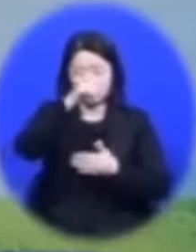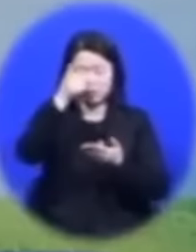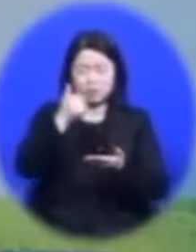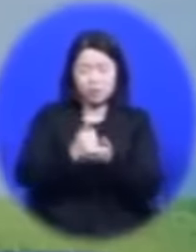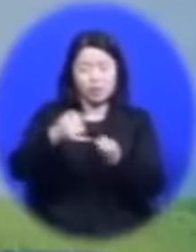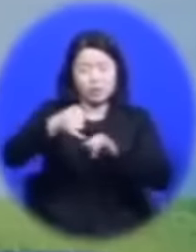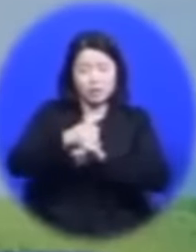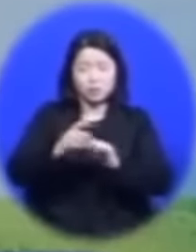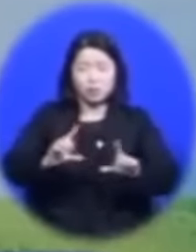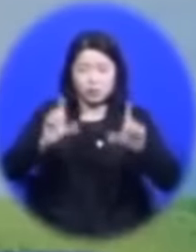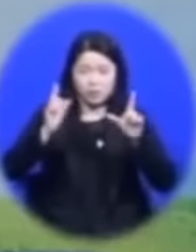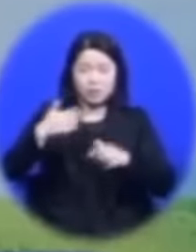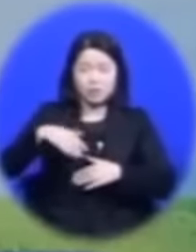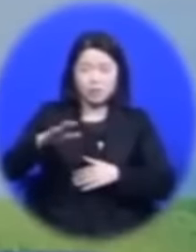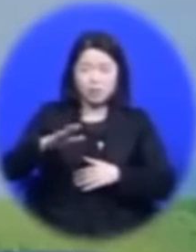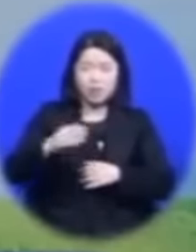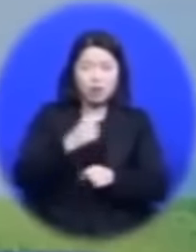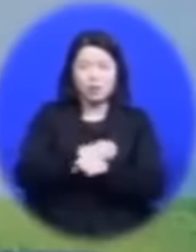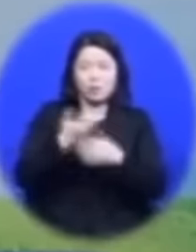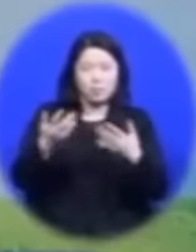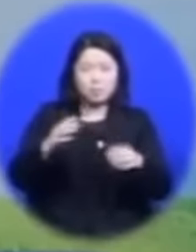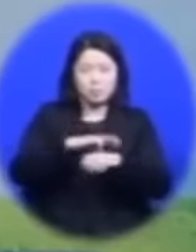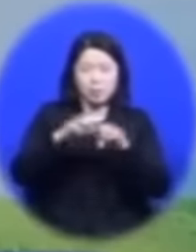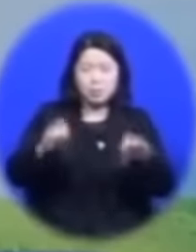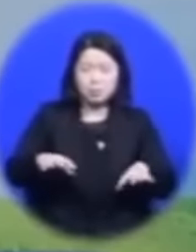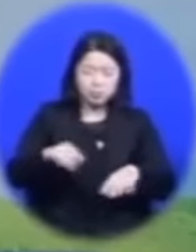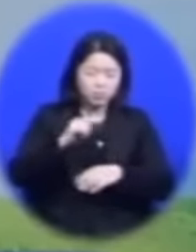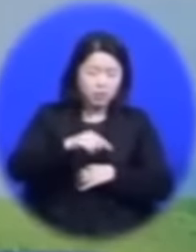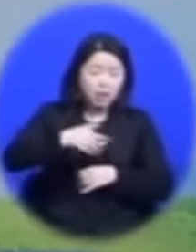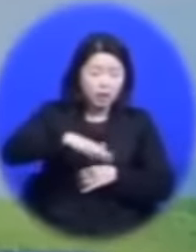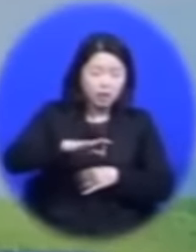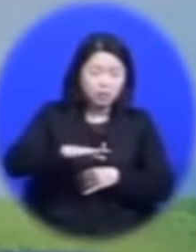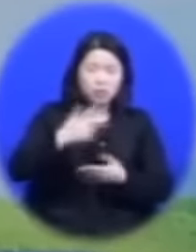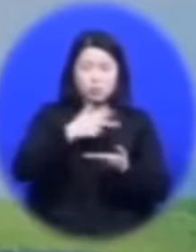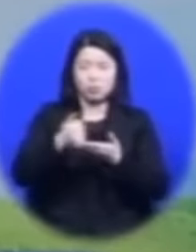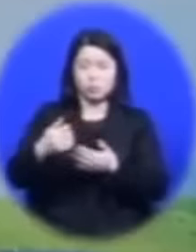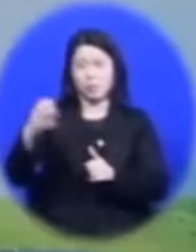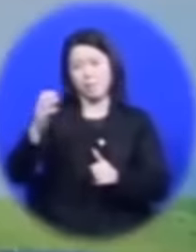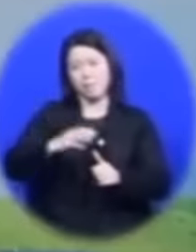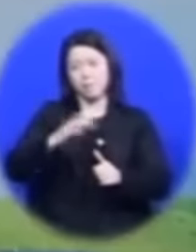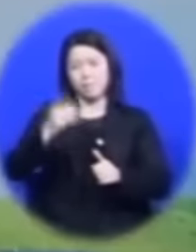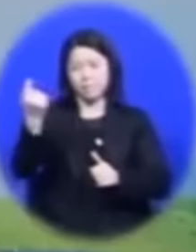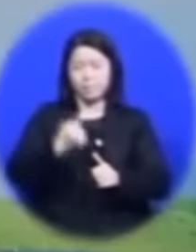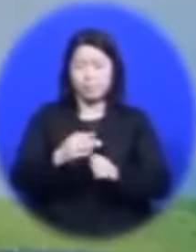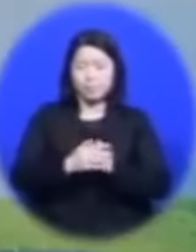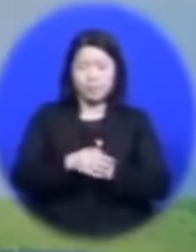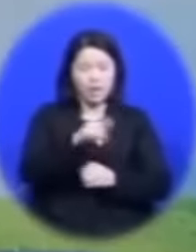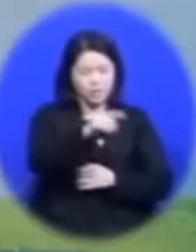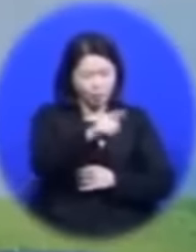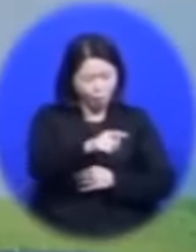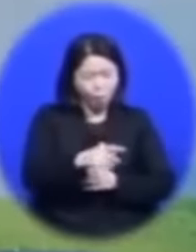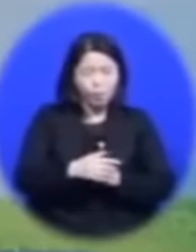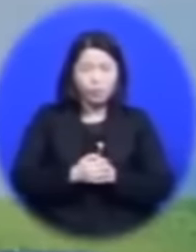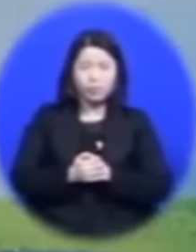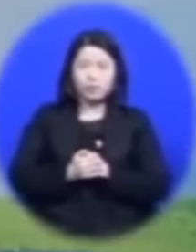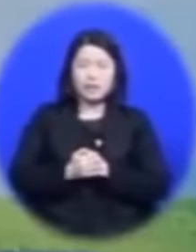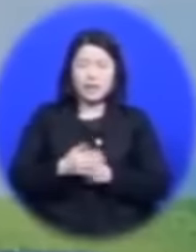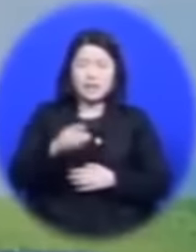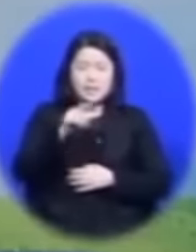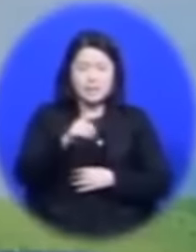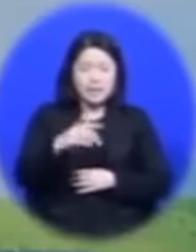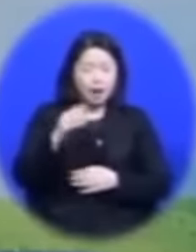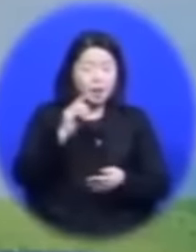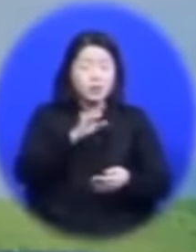없이 교회로 내려가려는데 주님의 책망이 임한 겁니다. 야 이놈아, 내가